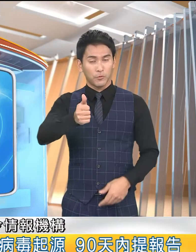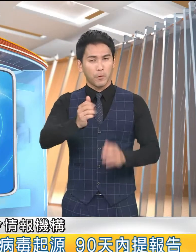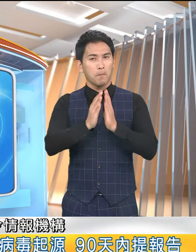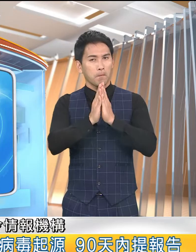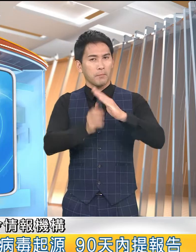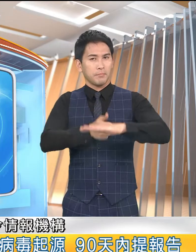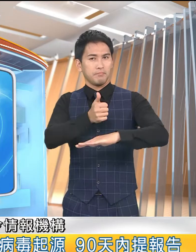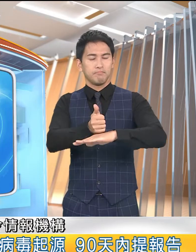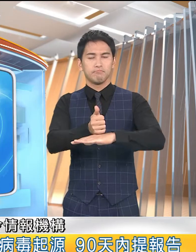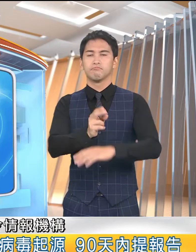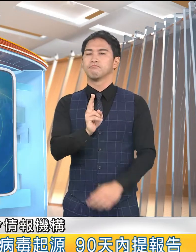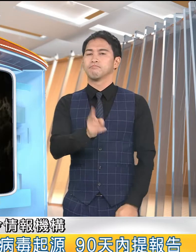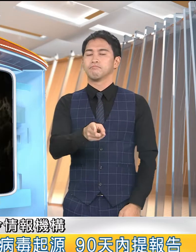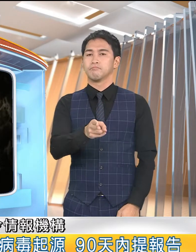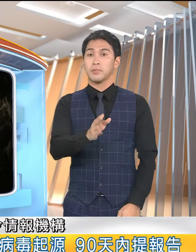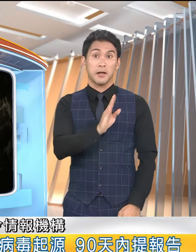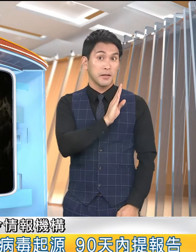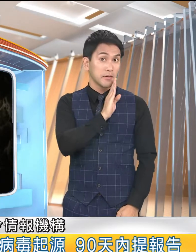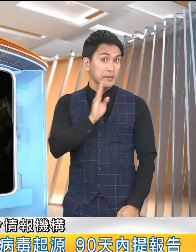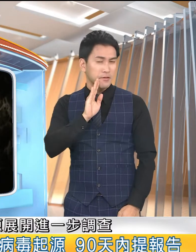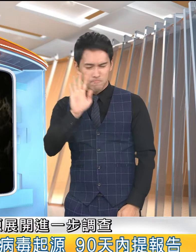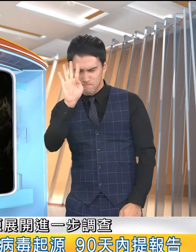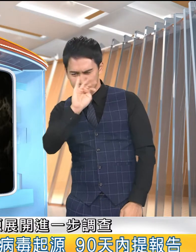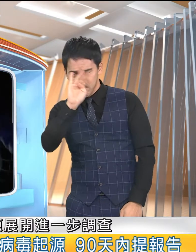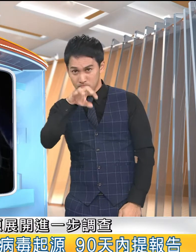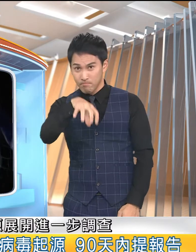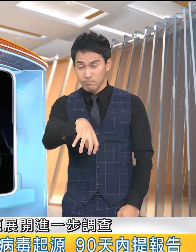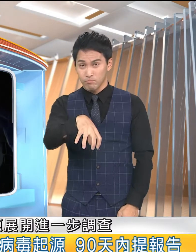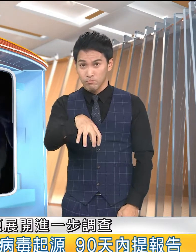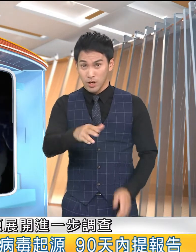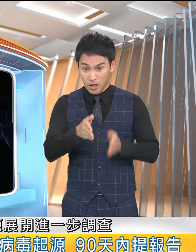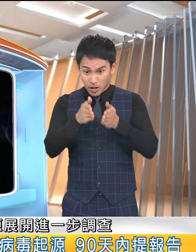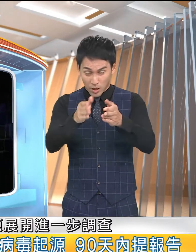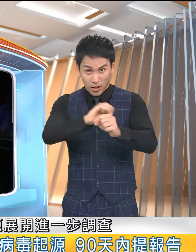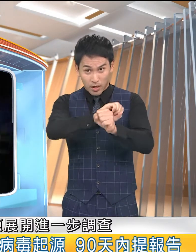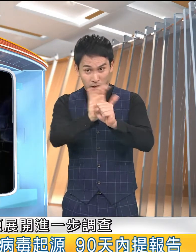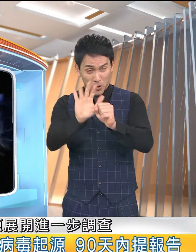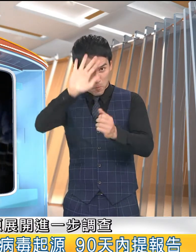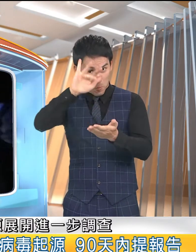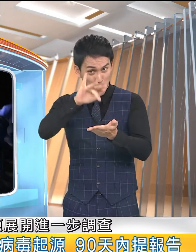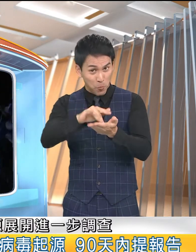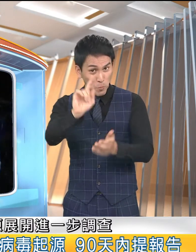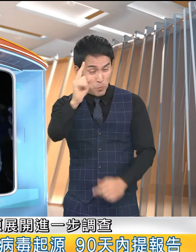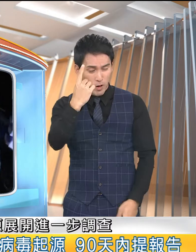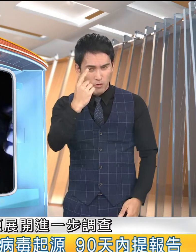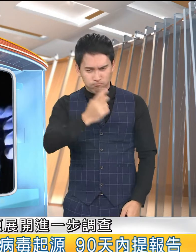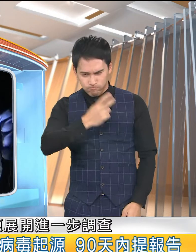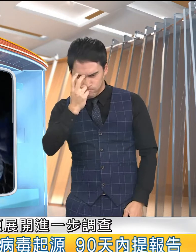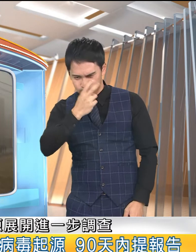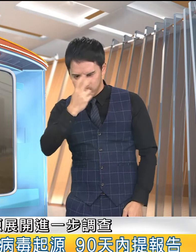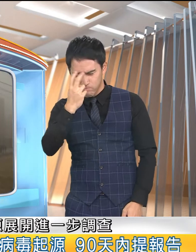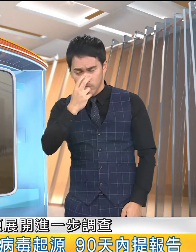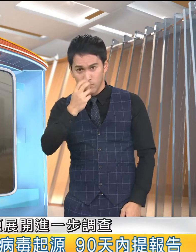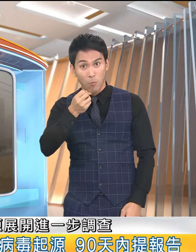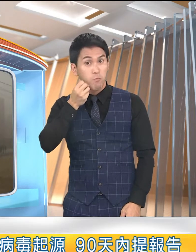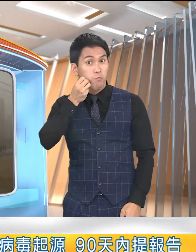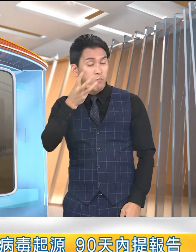美国总统拜登下令情报机构对于新冠病毒的起源展开进一步调